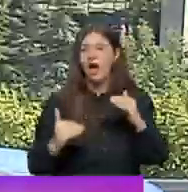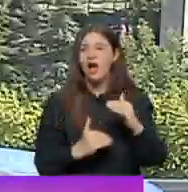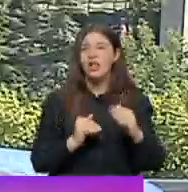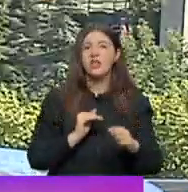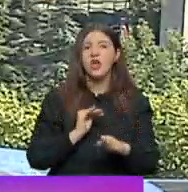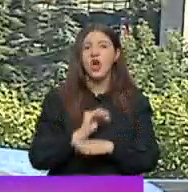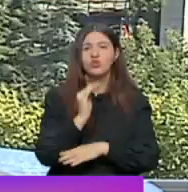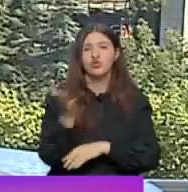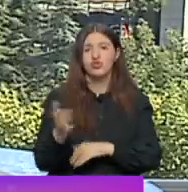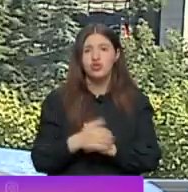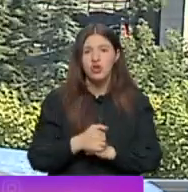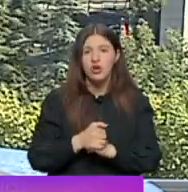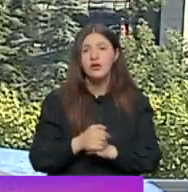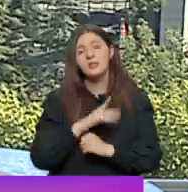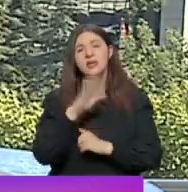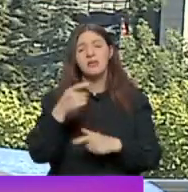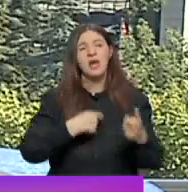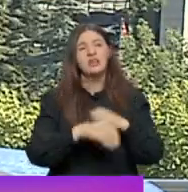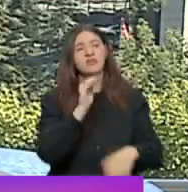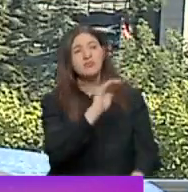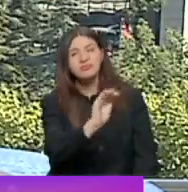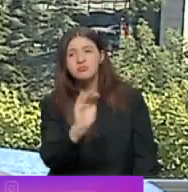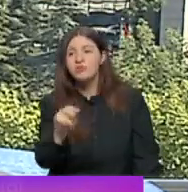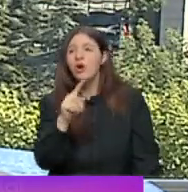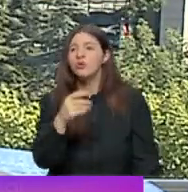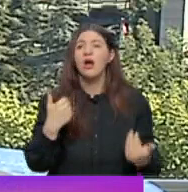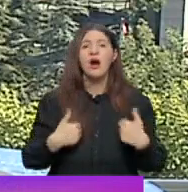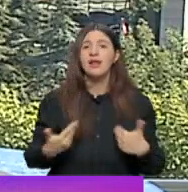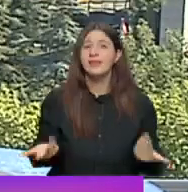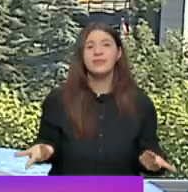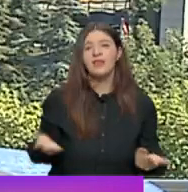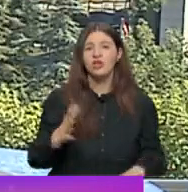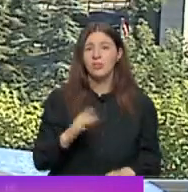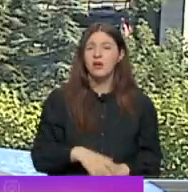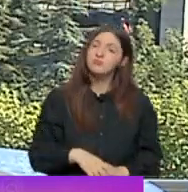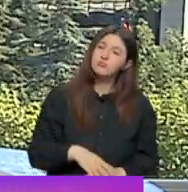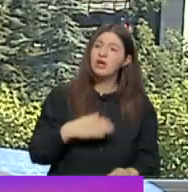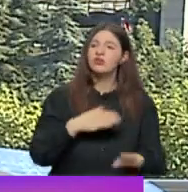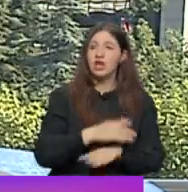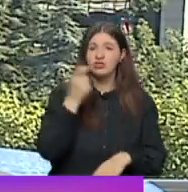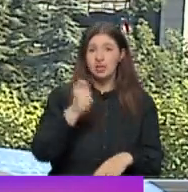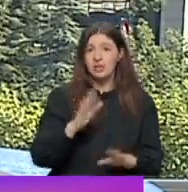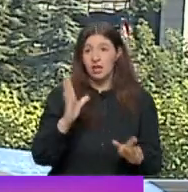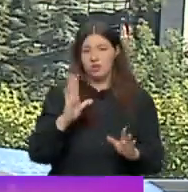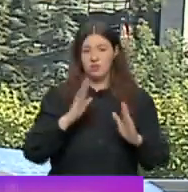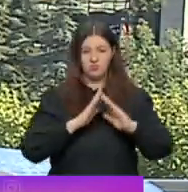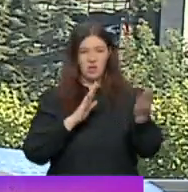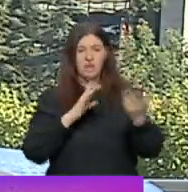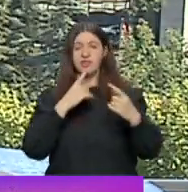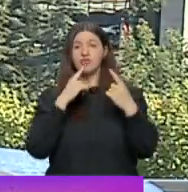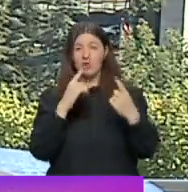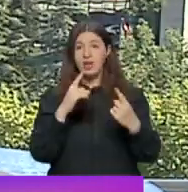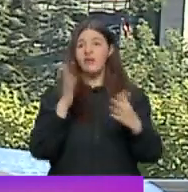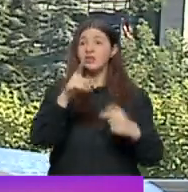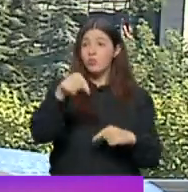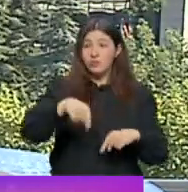altında yaşıyor. Bir gidelim esnafa soralım. Onların durumu ne acaba? Gerçekten hani muhalefetin kurduğu